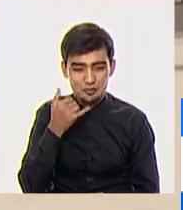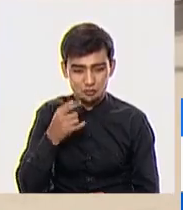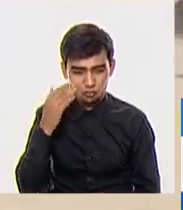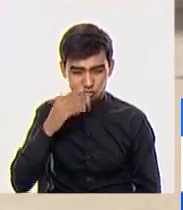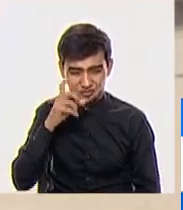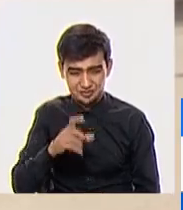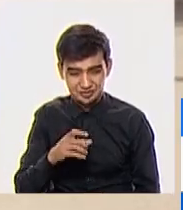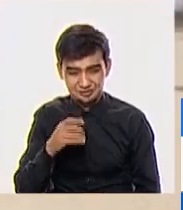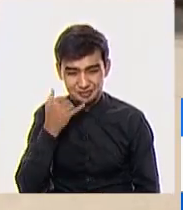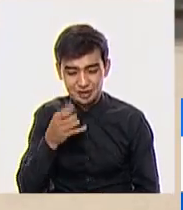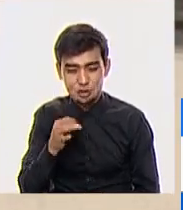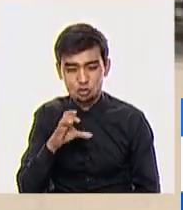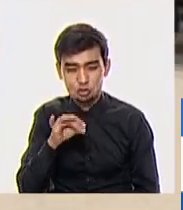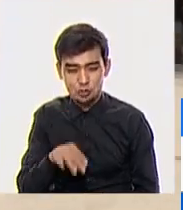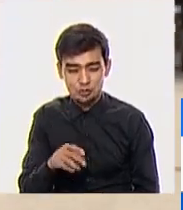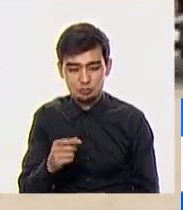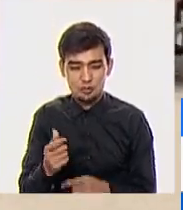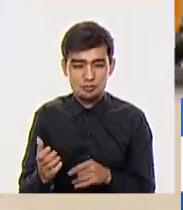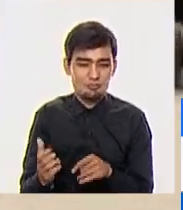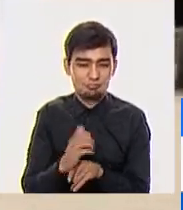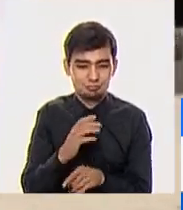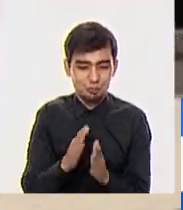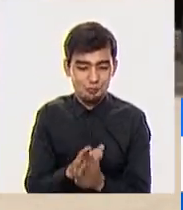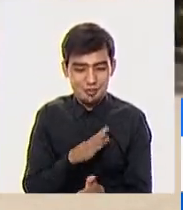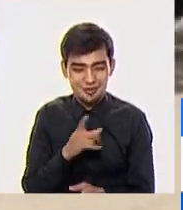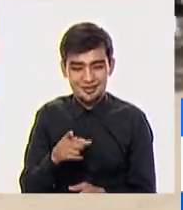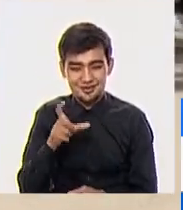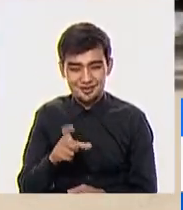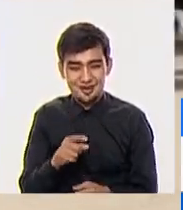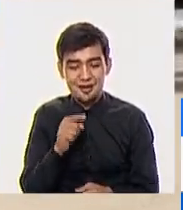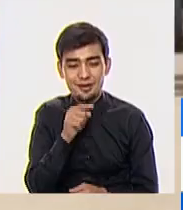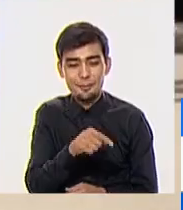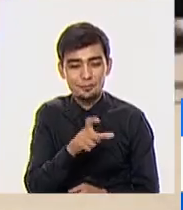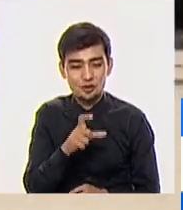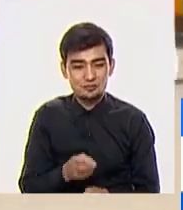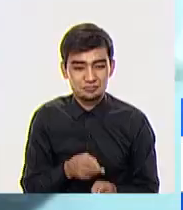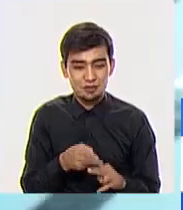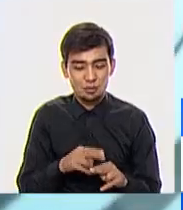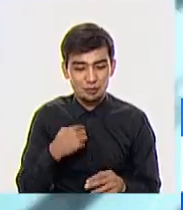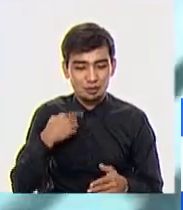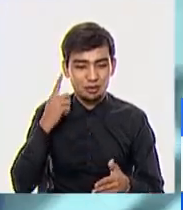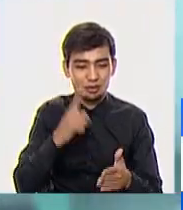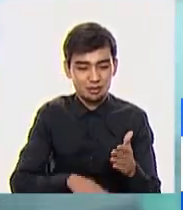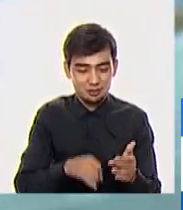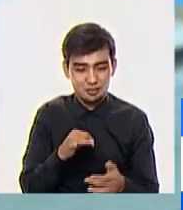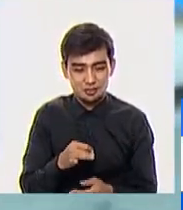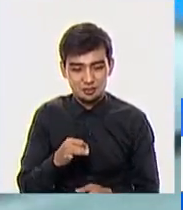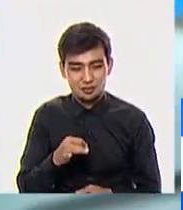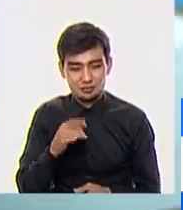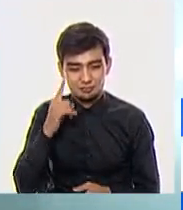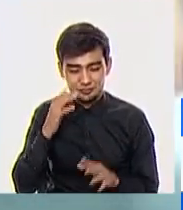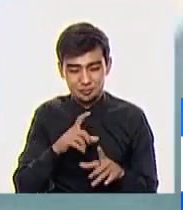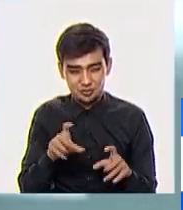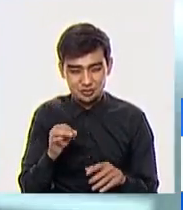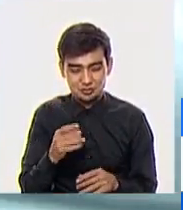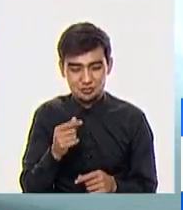тұлға өзге шотқа қомақты сома аударуды сұрайды. Осылайша тұтқаның ар жағында тұрған өзгеге сеніп қалатын аңғал азаматтар біраз